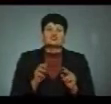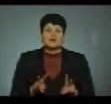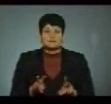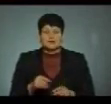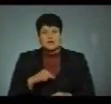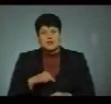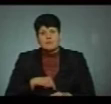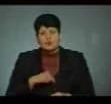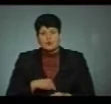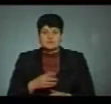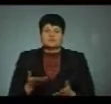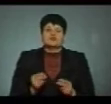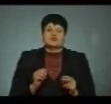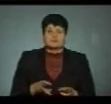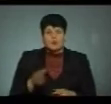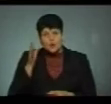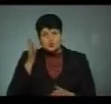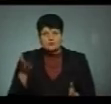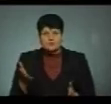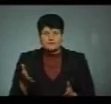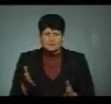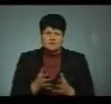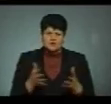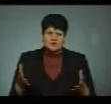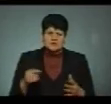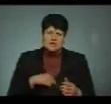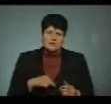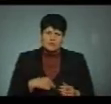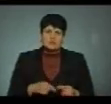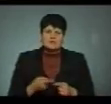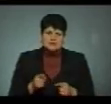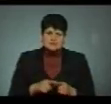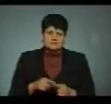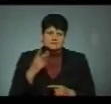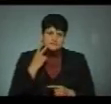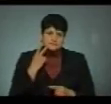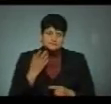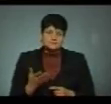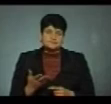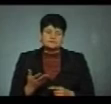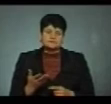розумом? Зазвичай емоціями. Переважно емоціями, і це тенденційно.